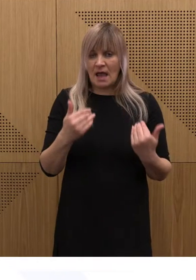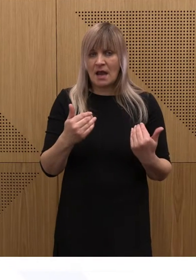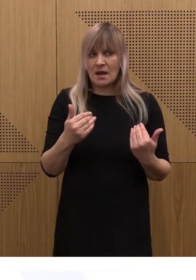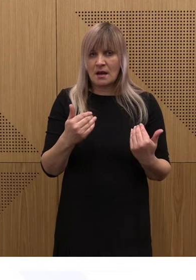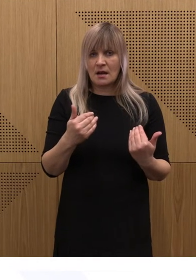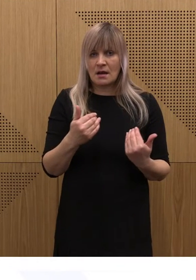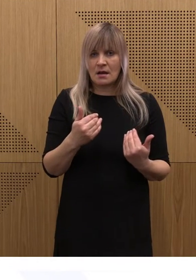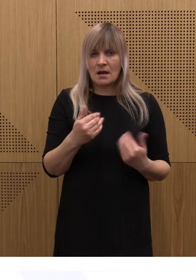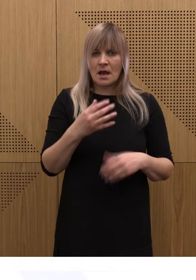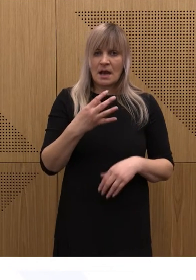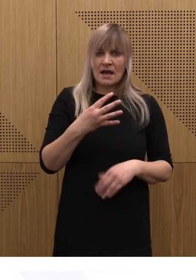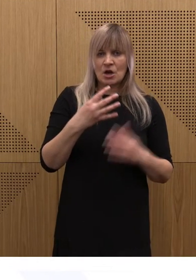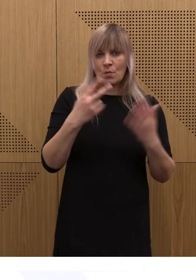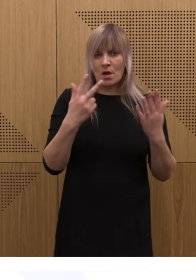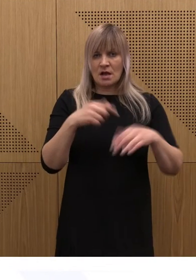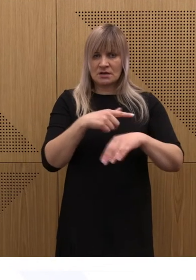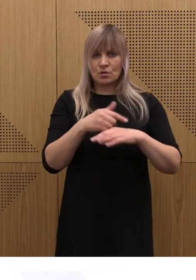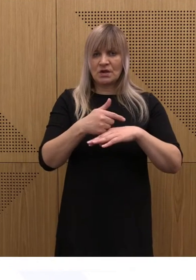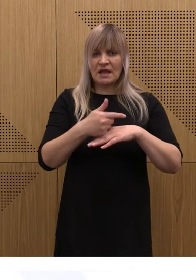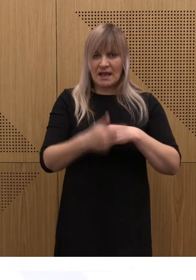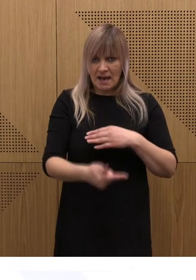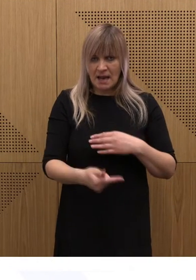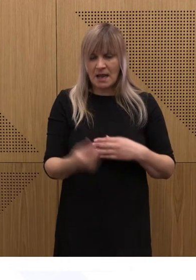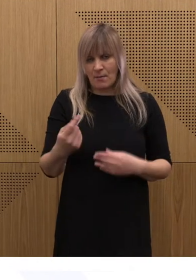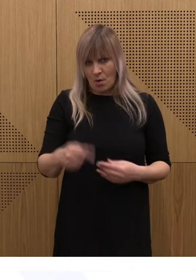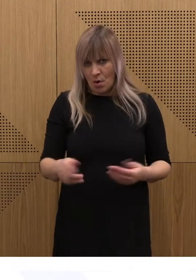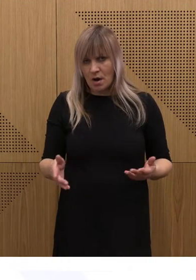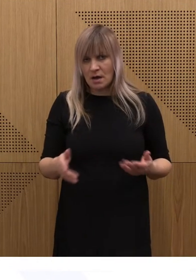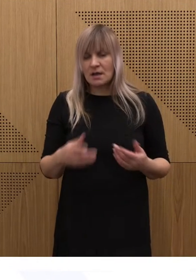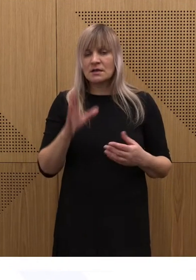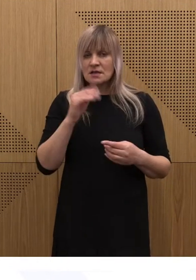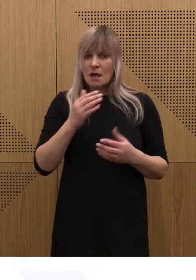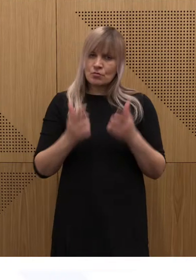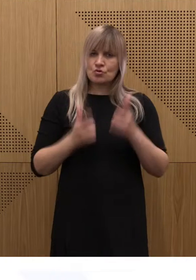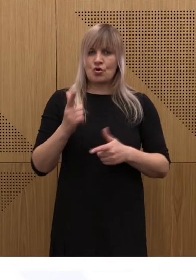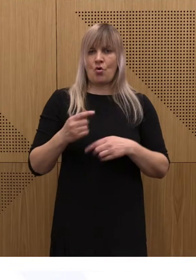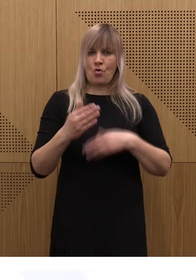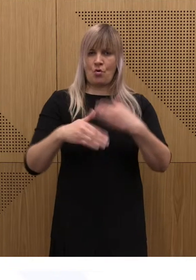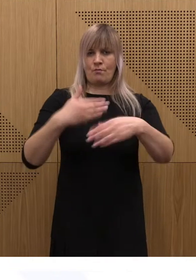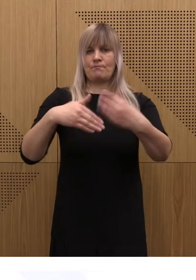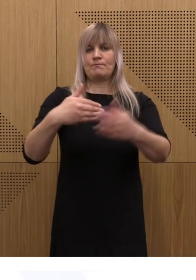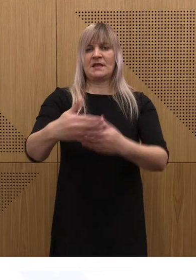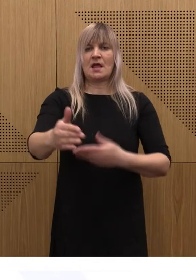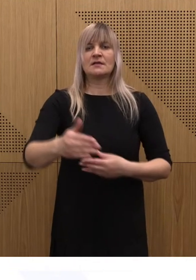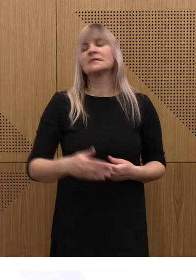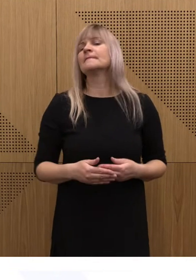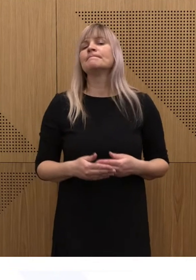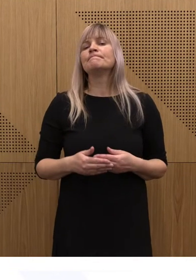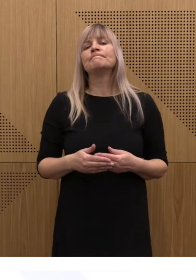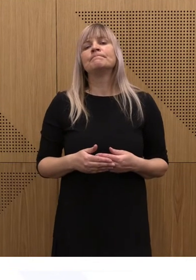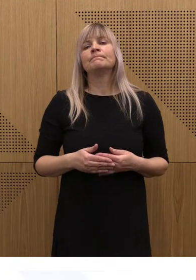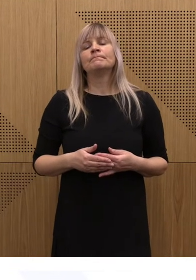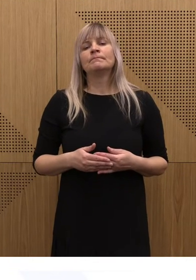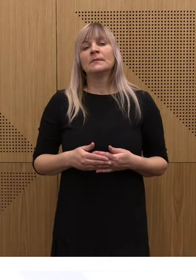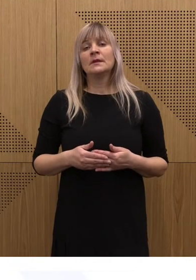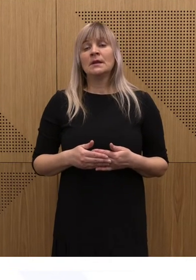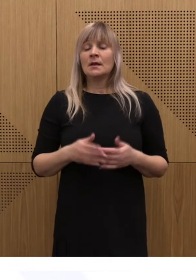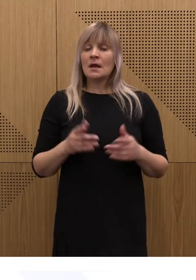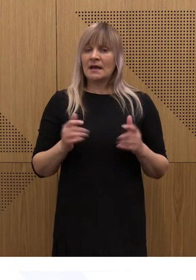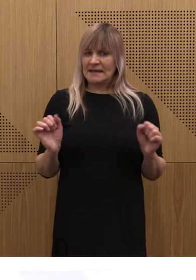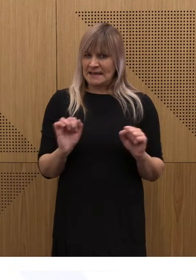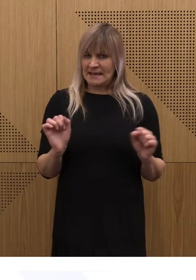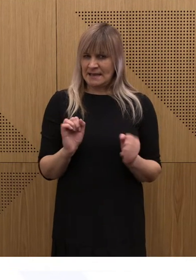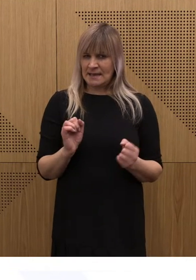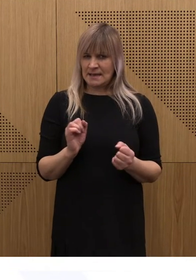ütleme 48 tundi hiljem , et need asjad ka jõustada . Nüüd ma arvan , et see on päris kiire